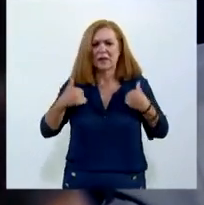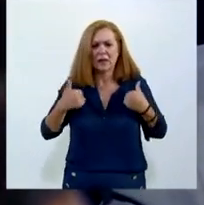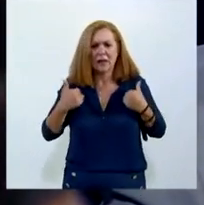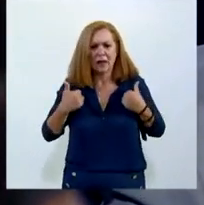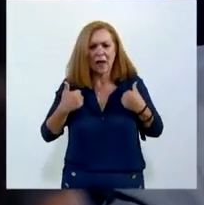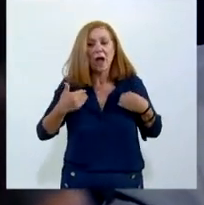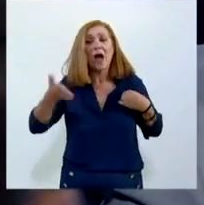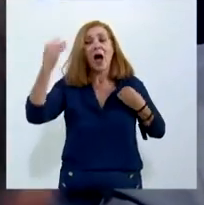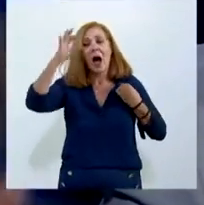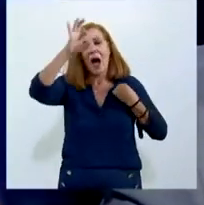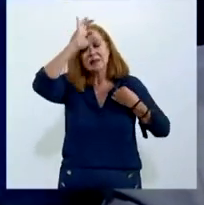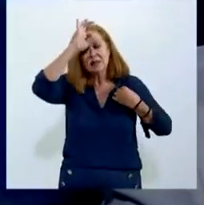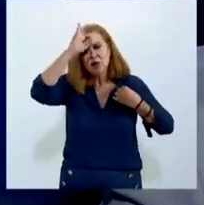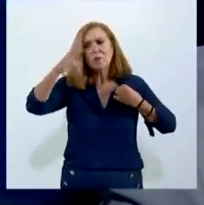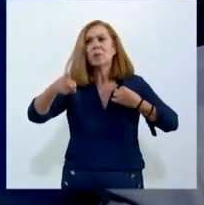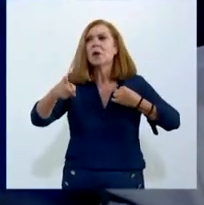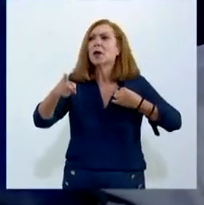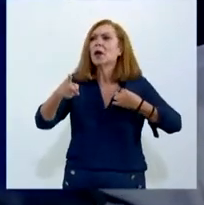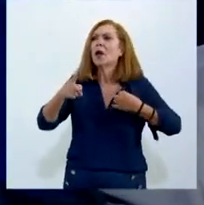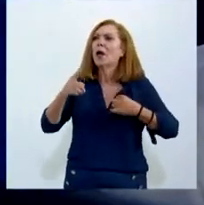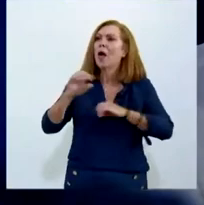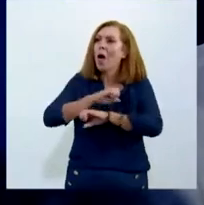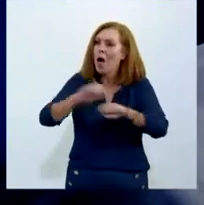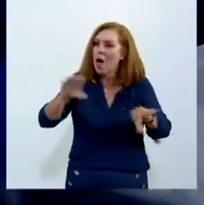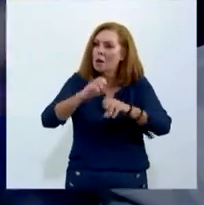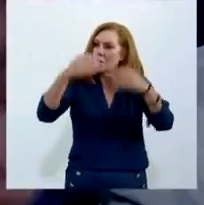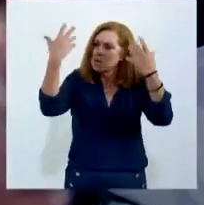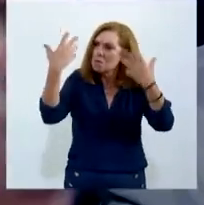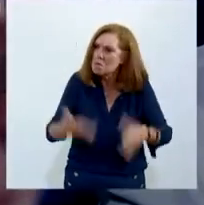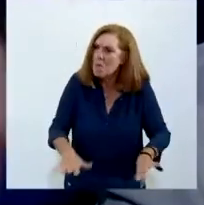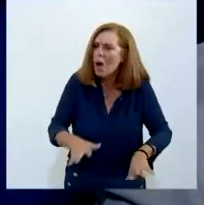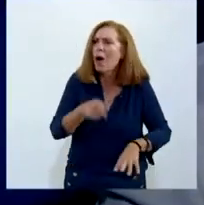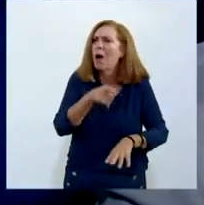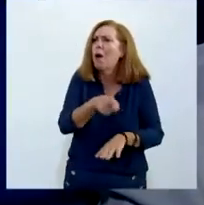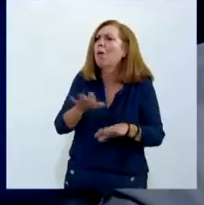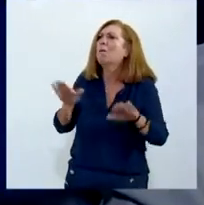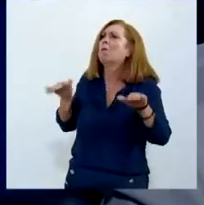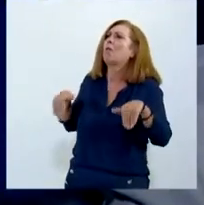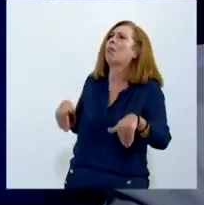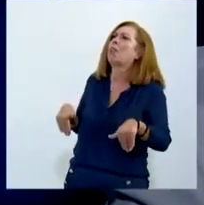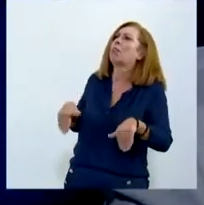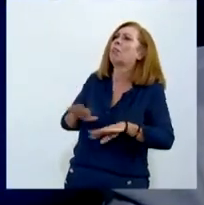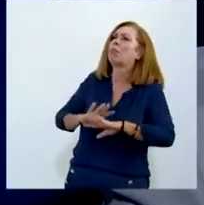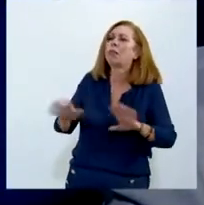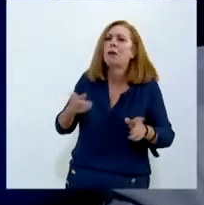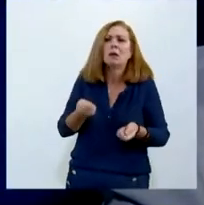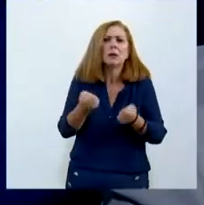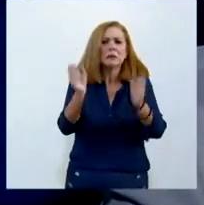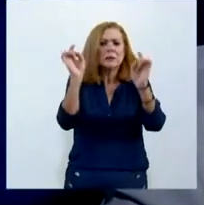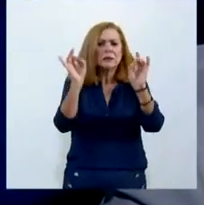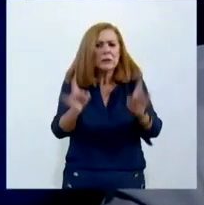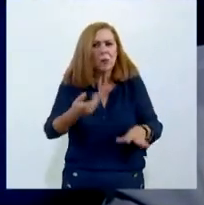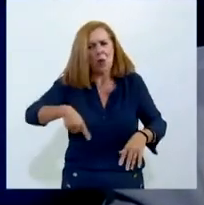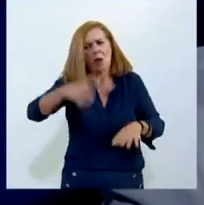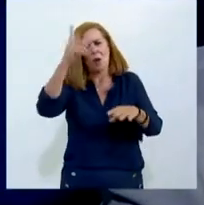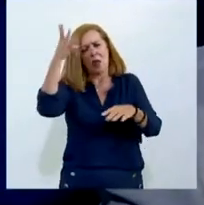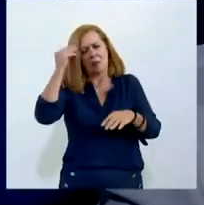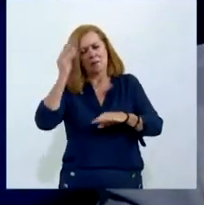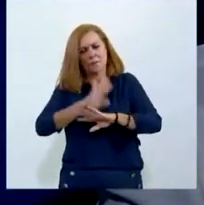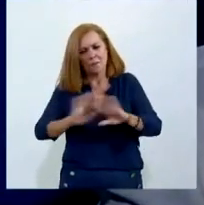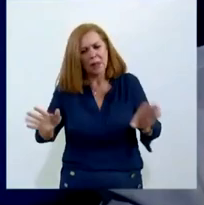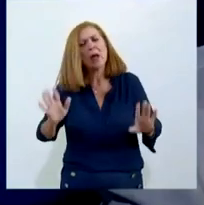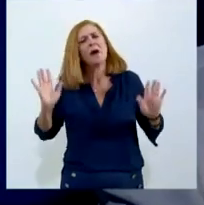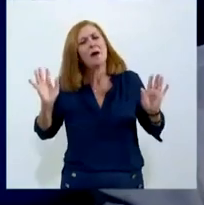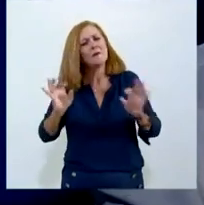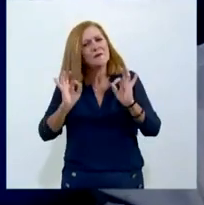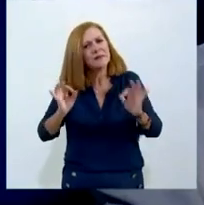Πρόεδρε, είχε τότε τις απαραίτητες πληροφορίες, ωστόσο δεν υπήρξε καμία αντίδραση, όπως έχει ήδη γίνει γνωστό. Βέβαια, έγιναν κάποιες